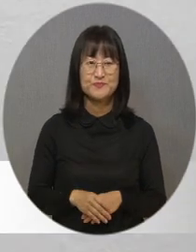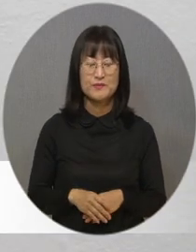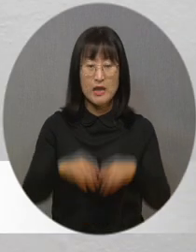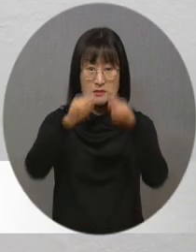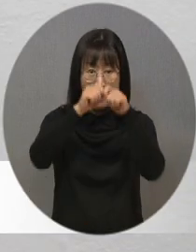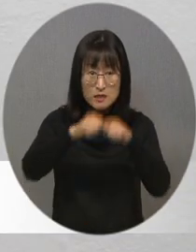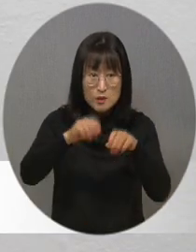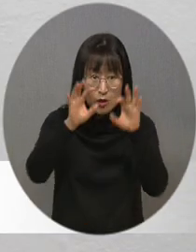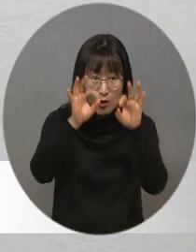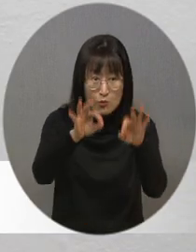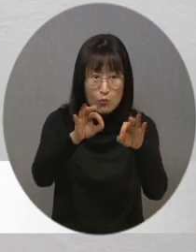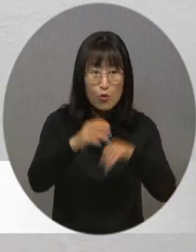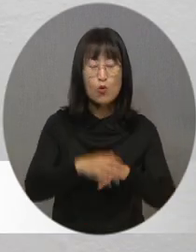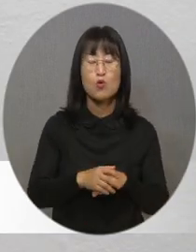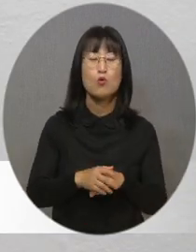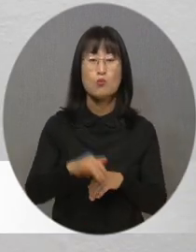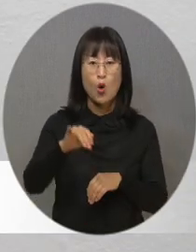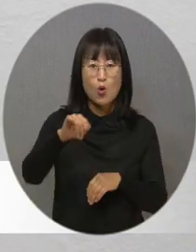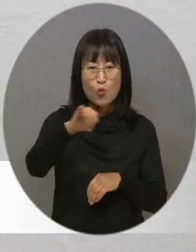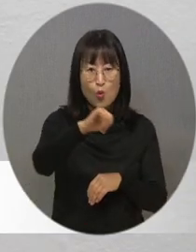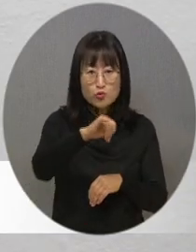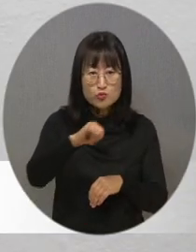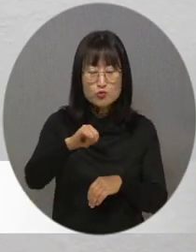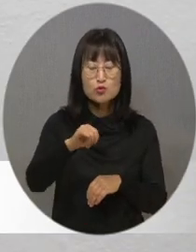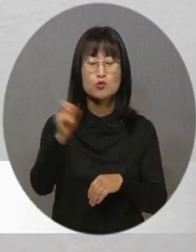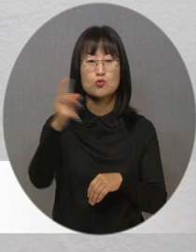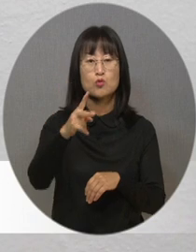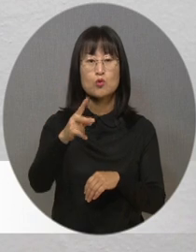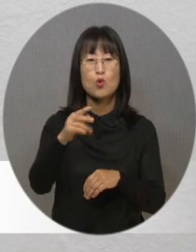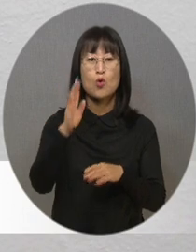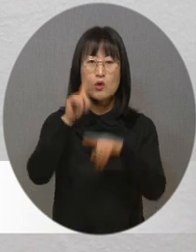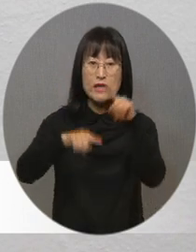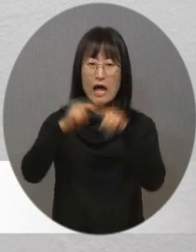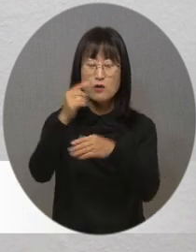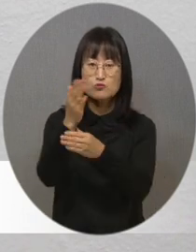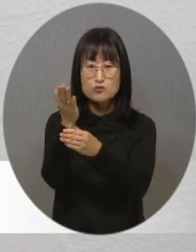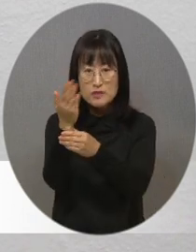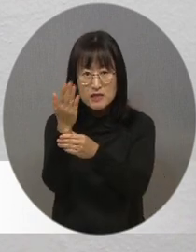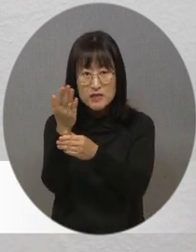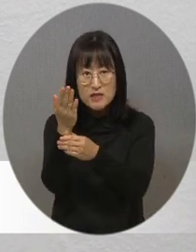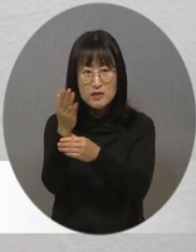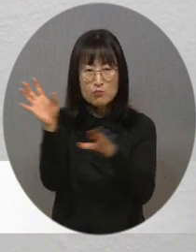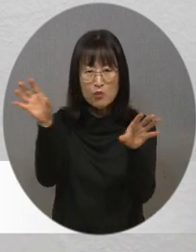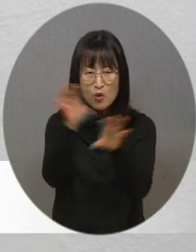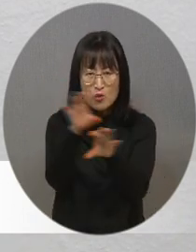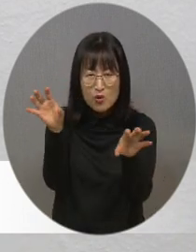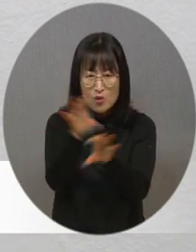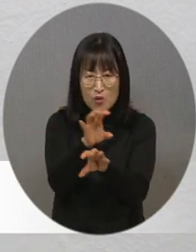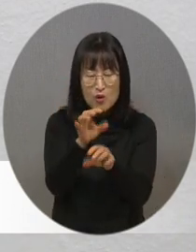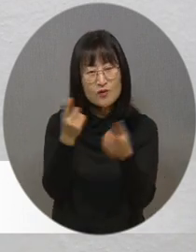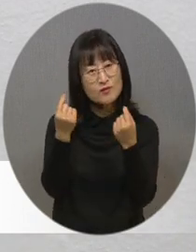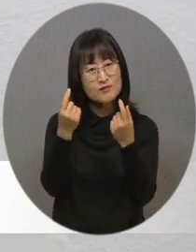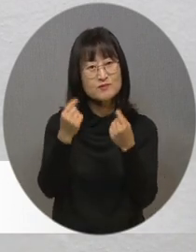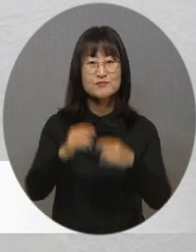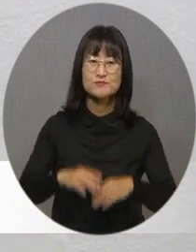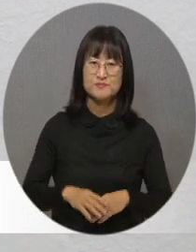자세히 보면 곤충과 나뭇잎 같은 자연물의 잔상이 뒤섞인 듯 보이기도 합니다.